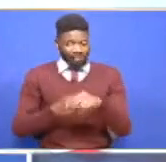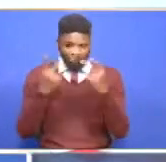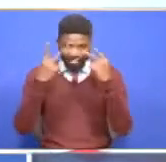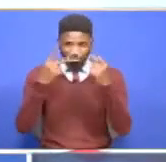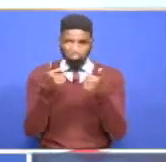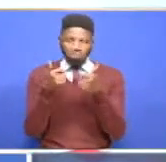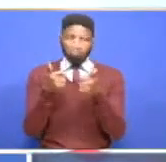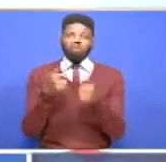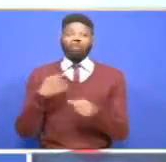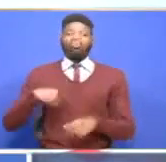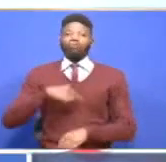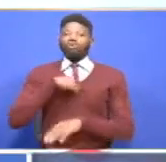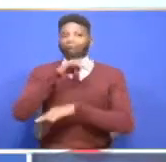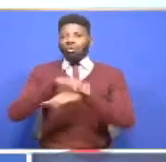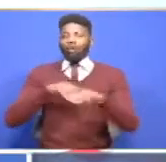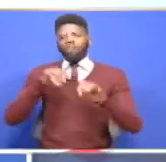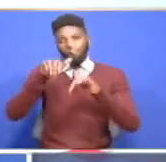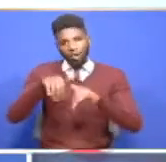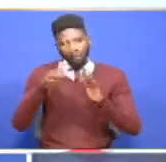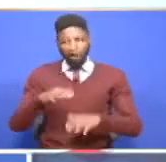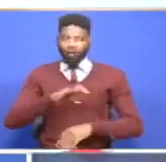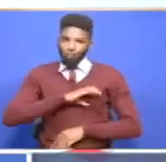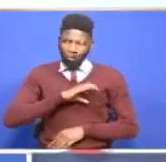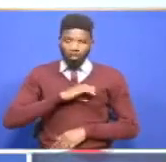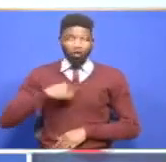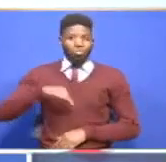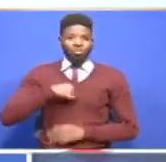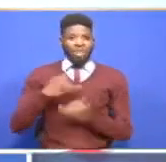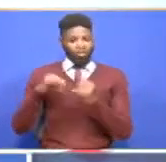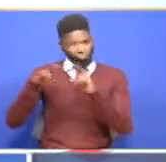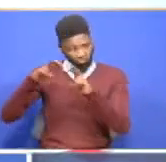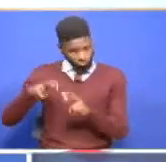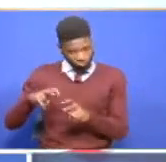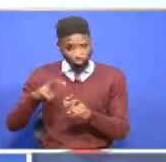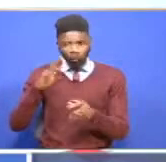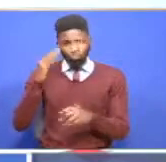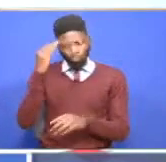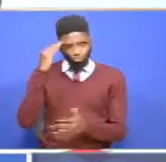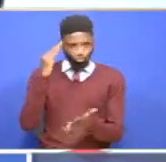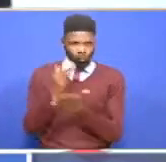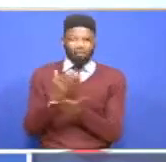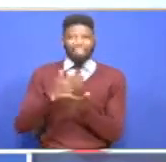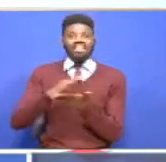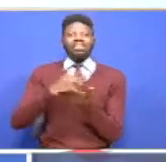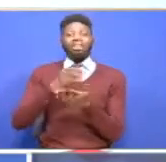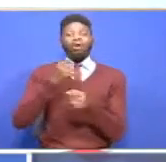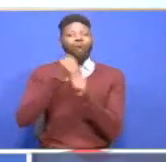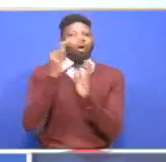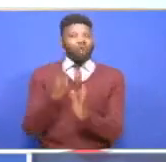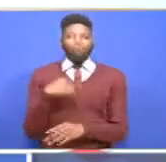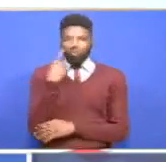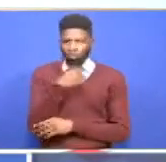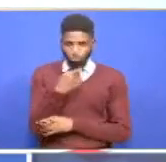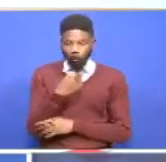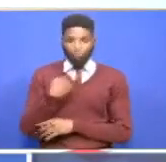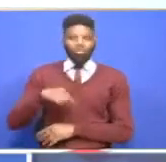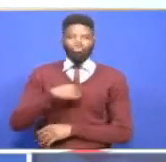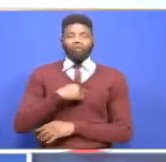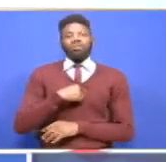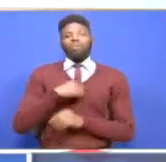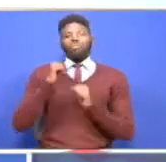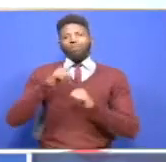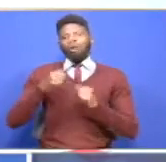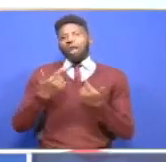tena. The owners, we aren't even wanting to know who the shareholders were. Ndio pia wachague representation kwa hiyo